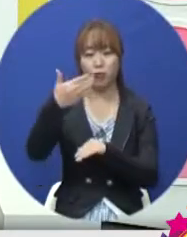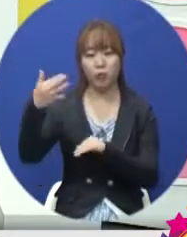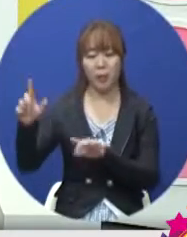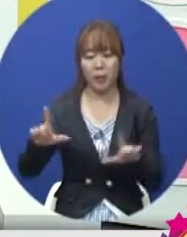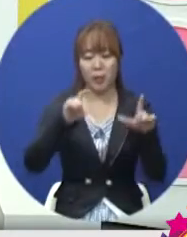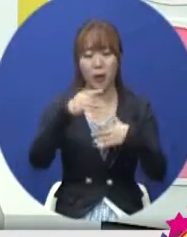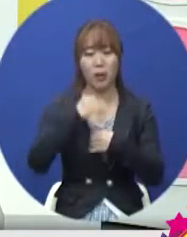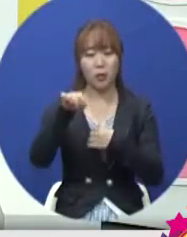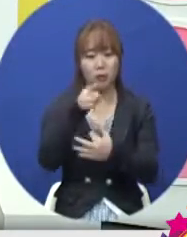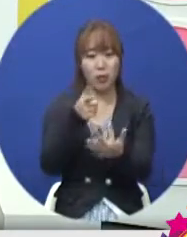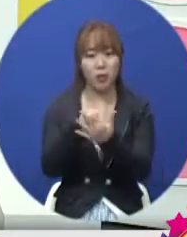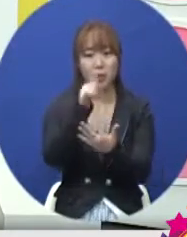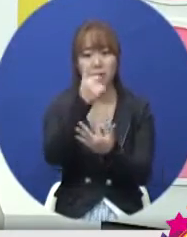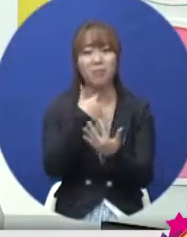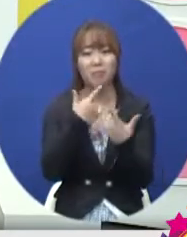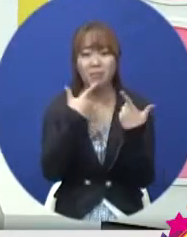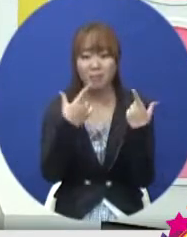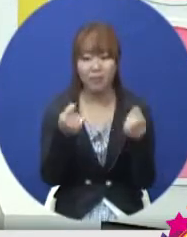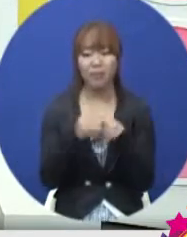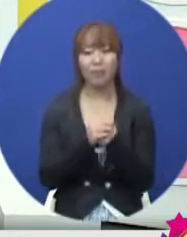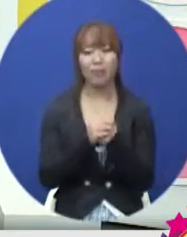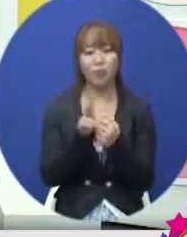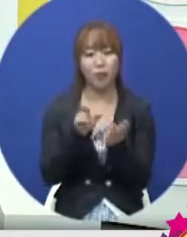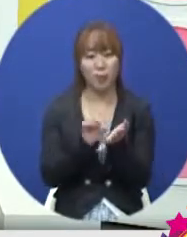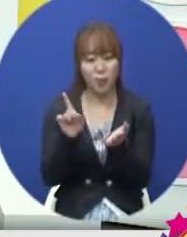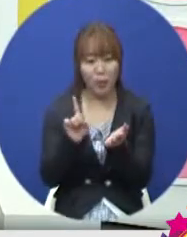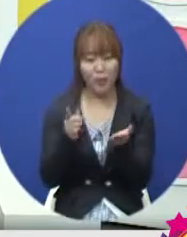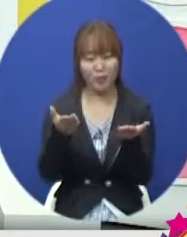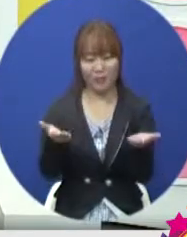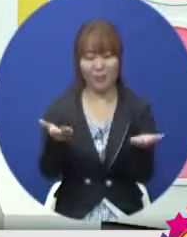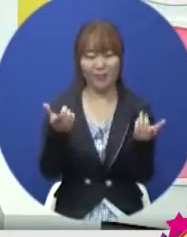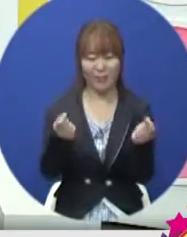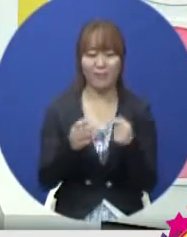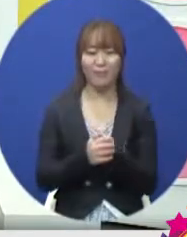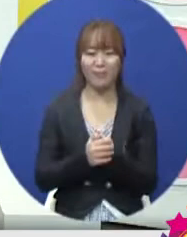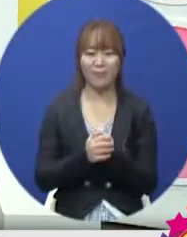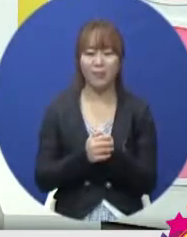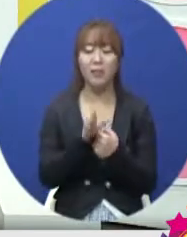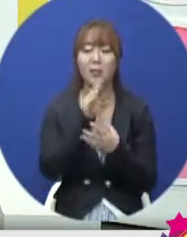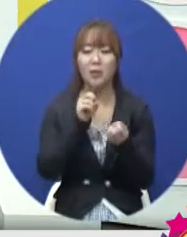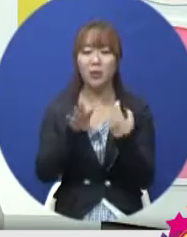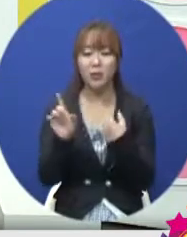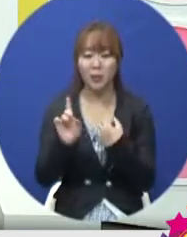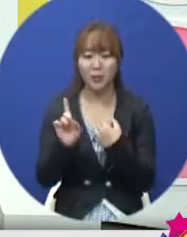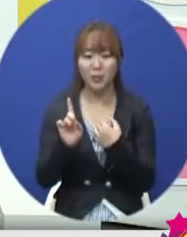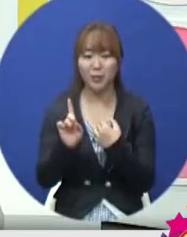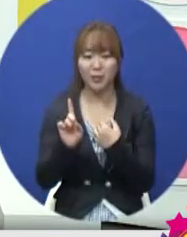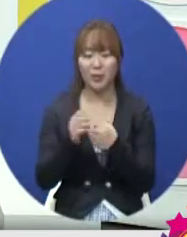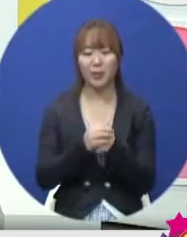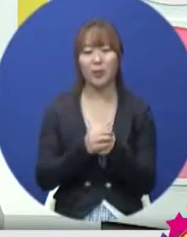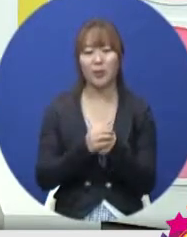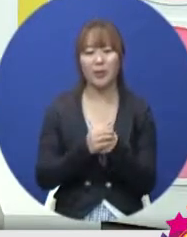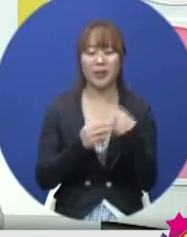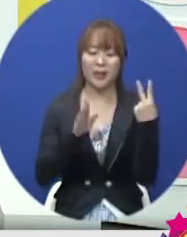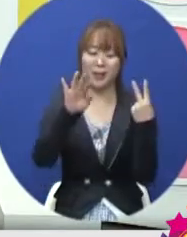9988 생활안전 퀴즈가 있었잖아요. 네네. 문제는 이거였고요. 예, 예.